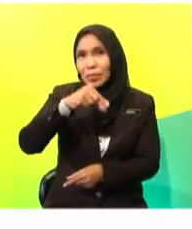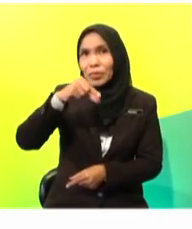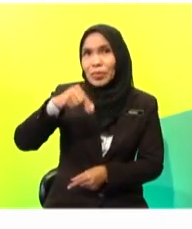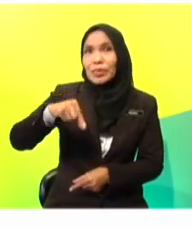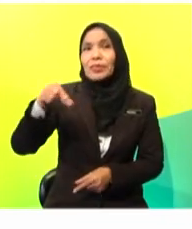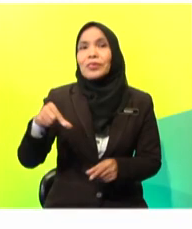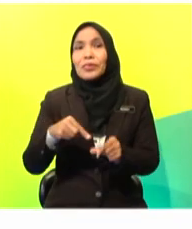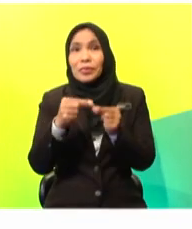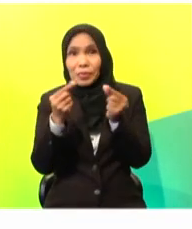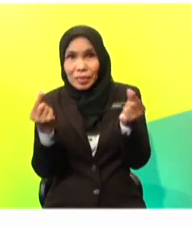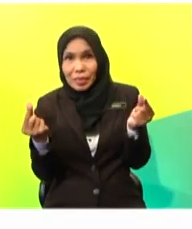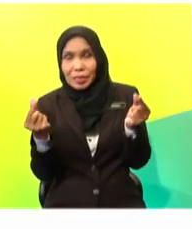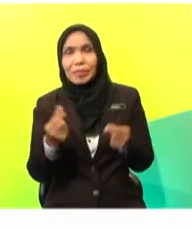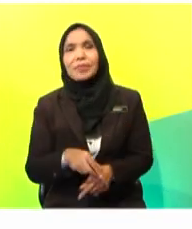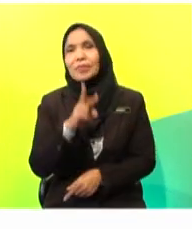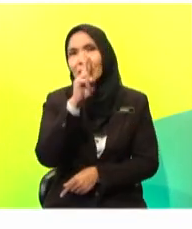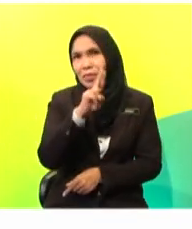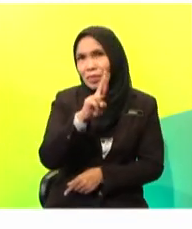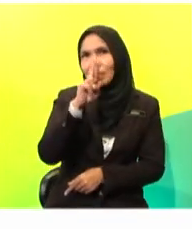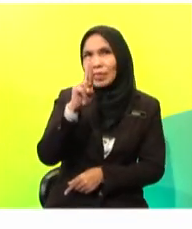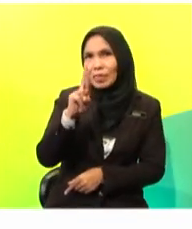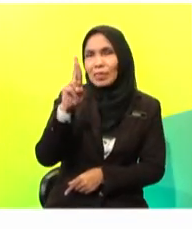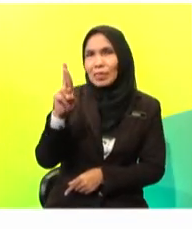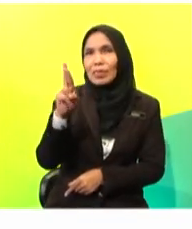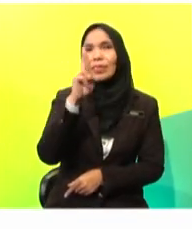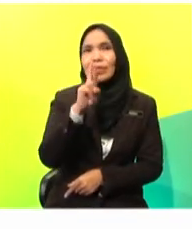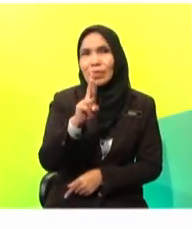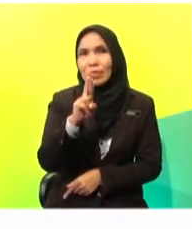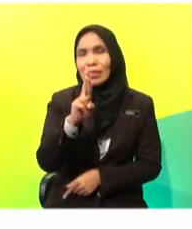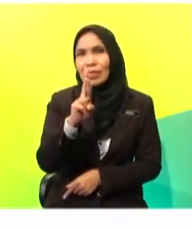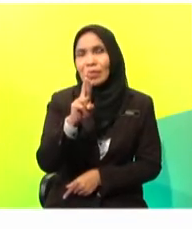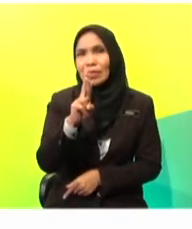Kyle and are arranged